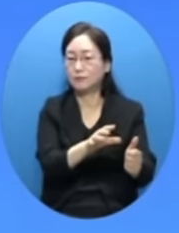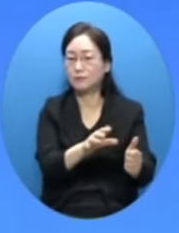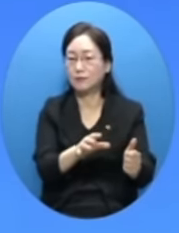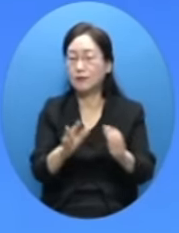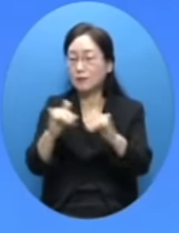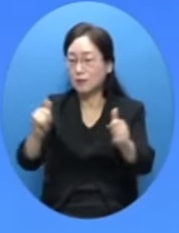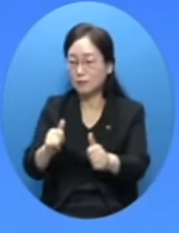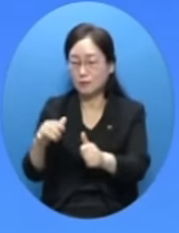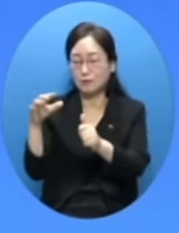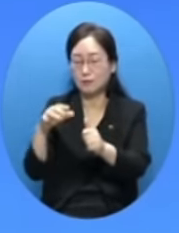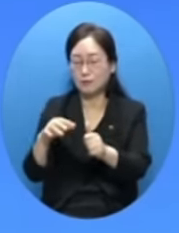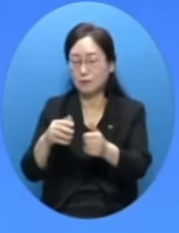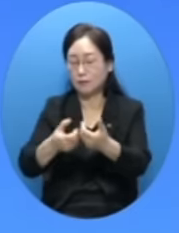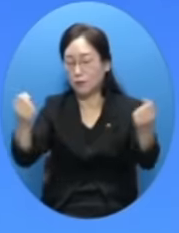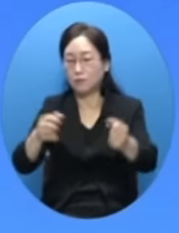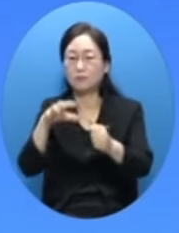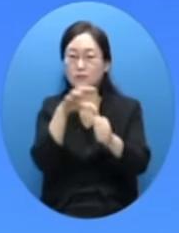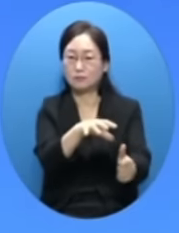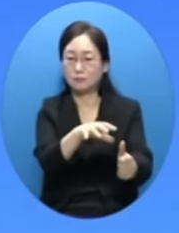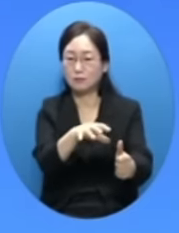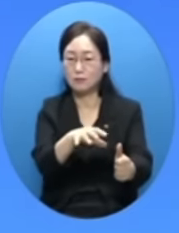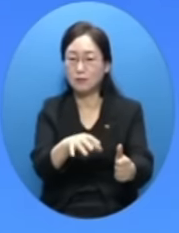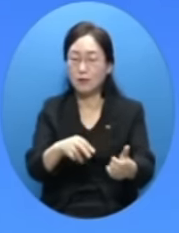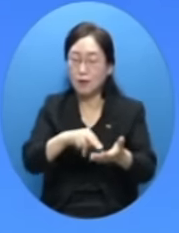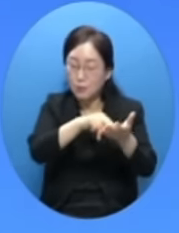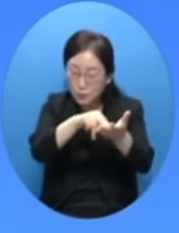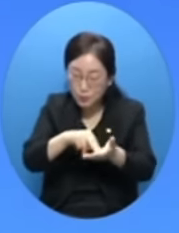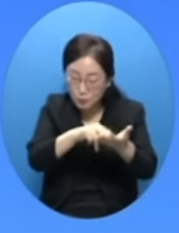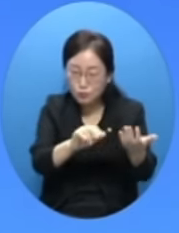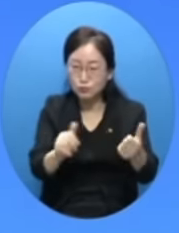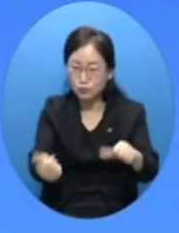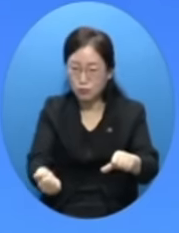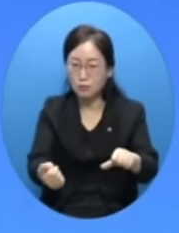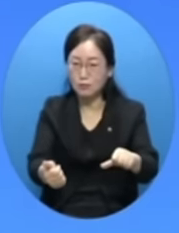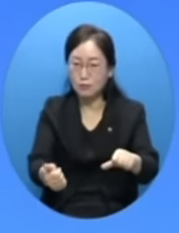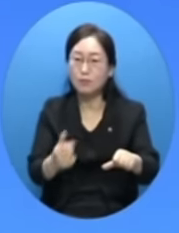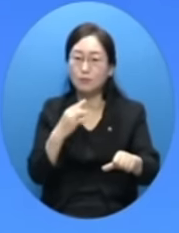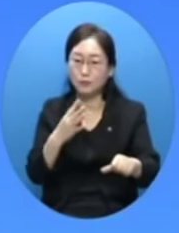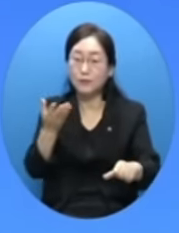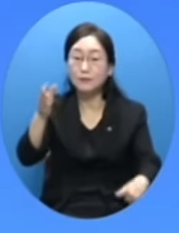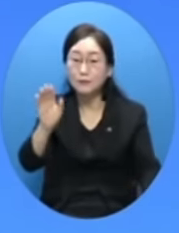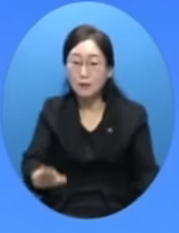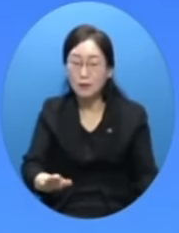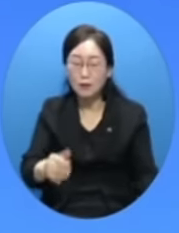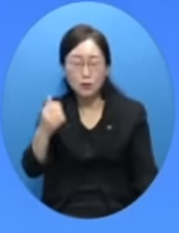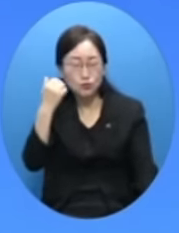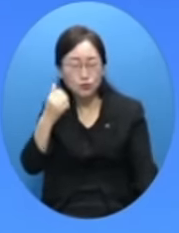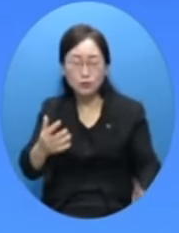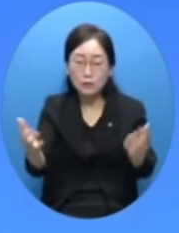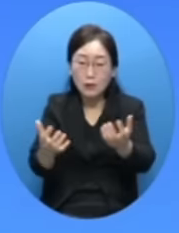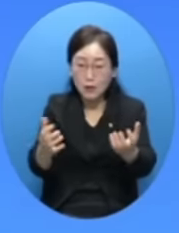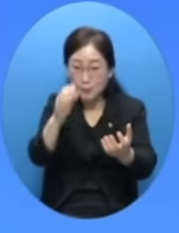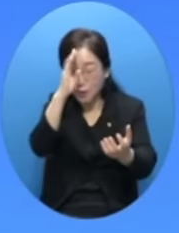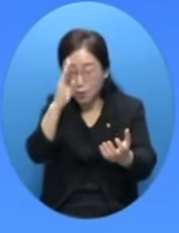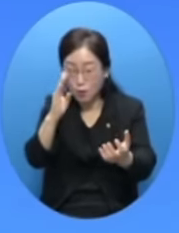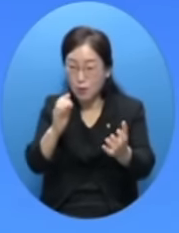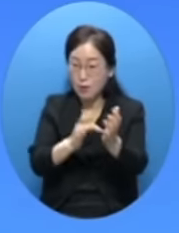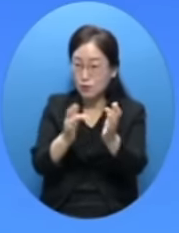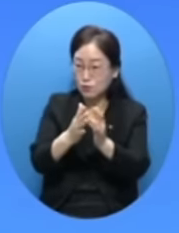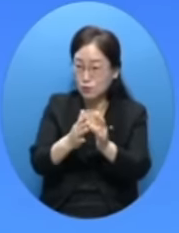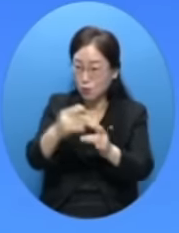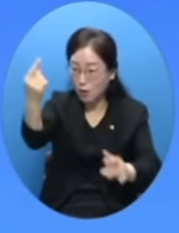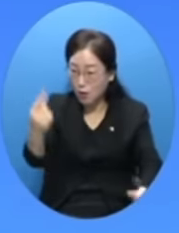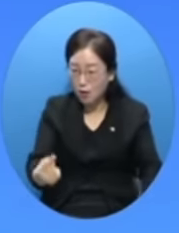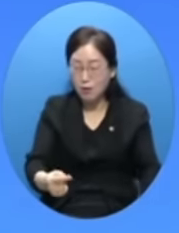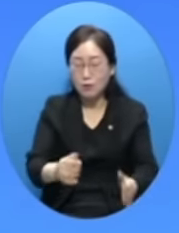사람들로부터 격리되어서 외롭게 쓰러져 살다가 죽어가야 했습니다. 그런데 한 나병 환자가 예수님께 나올 때 그를 불쌍히